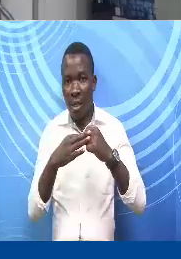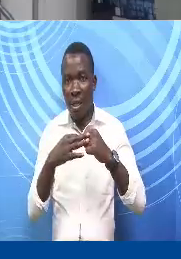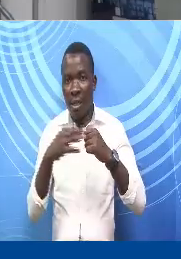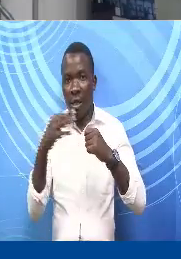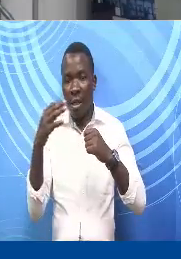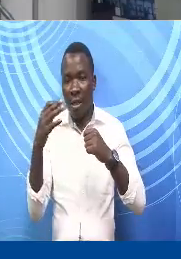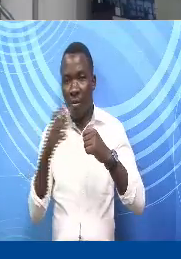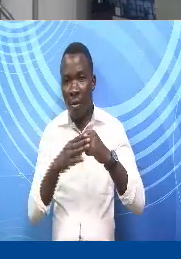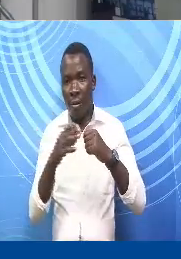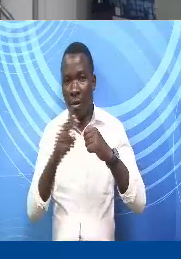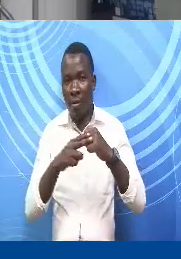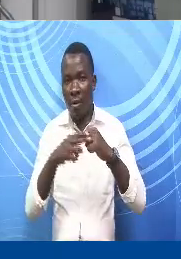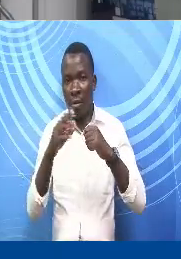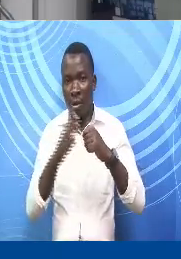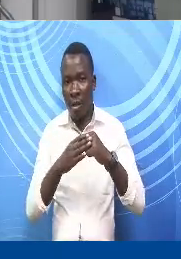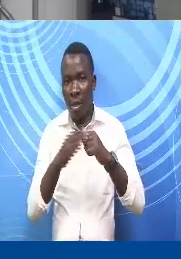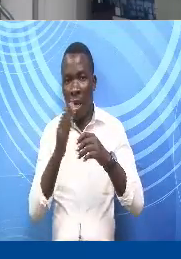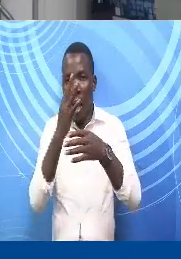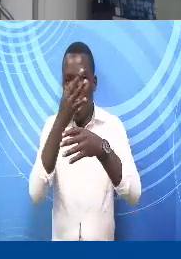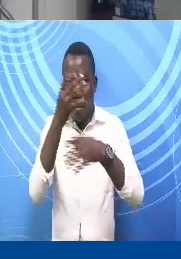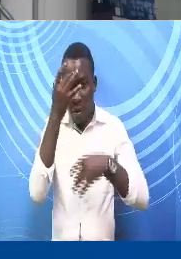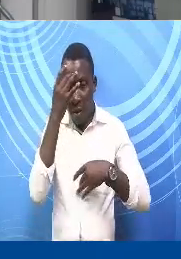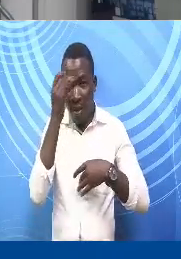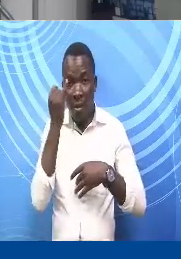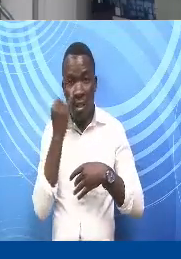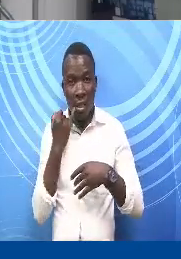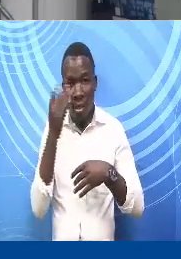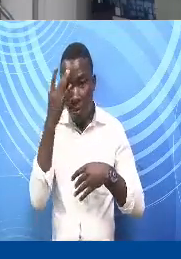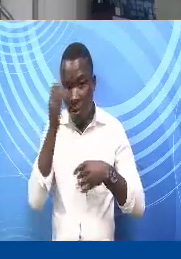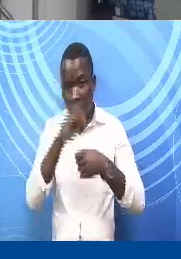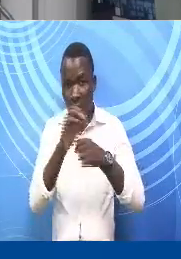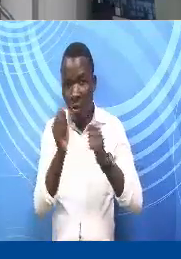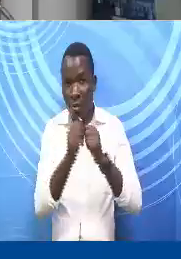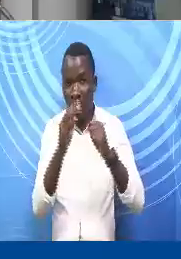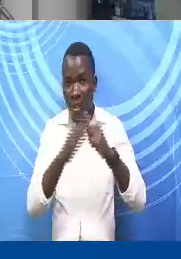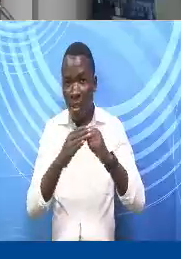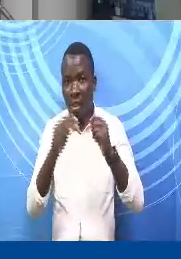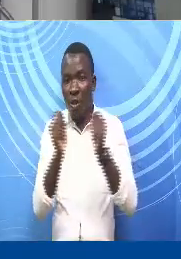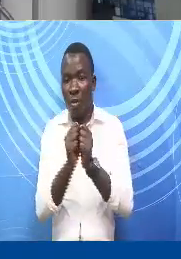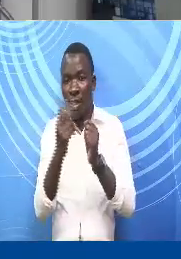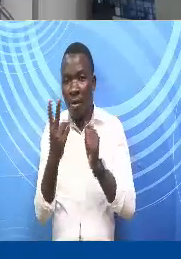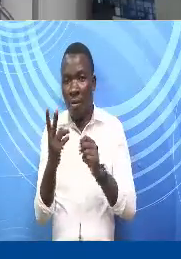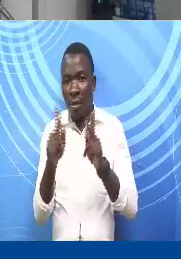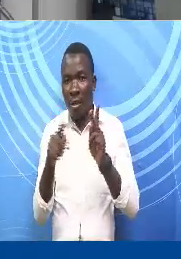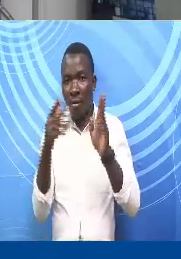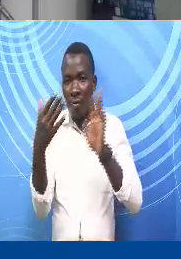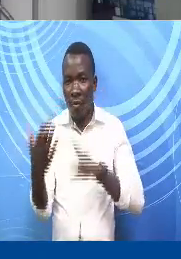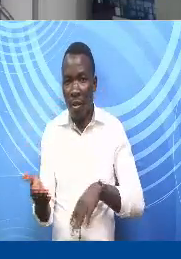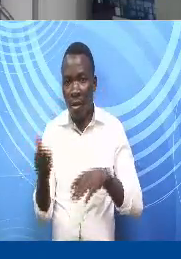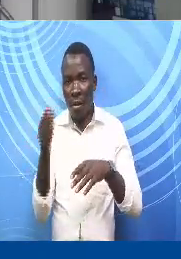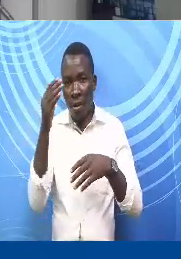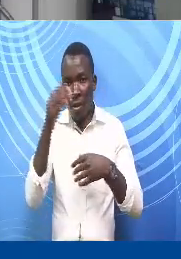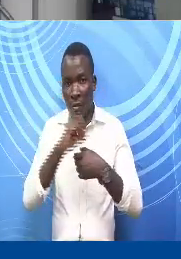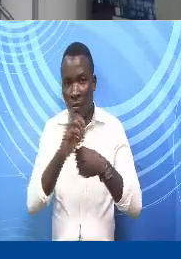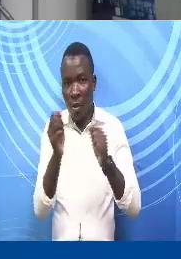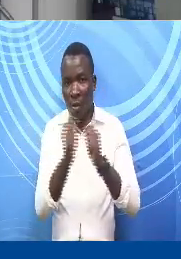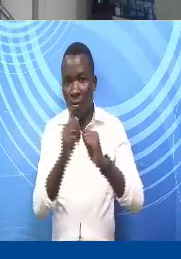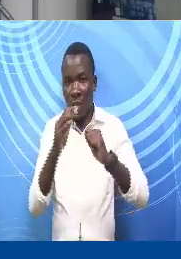1,879 muri rusange abarembye kubera icyorezo cya COVID-19 ni 12 abamaze kwicwa na COVID-19 mu